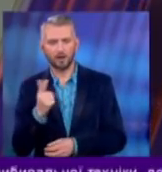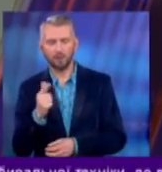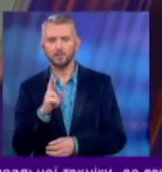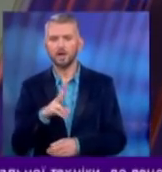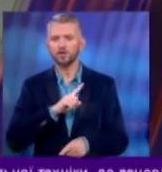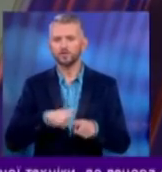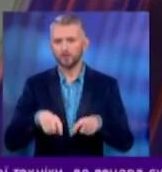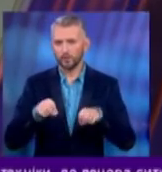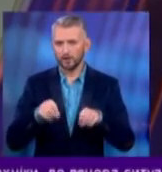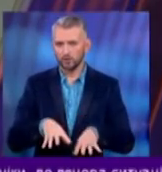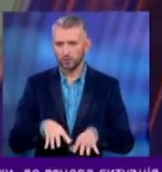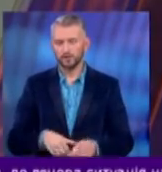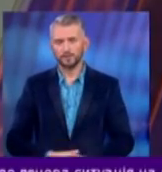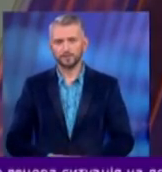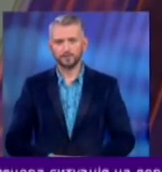швидко вирішують.